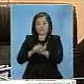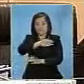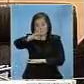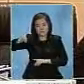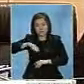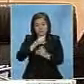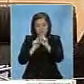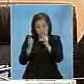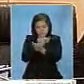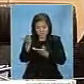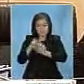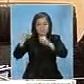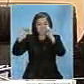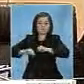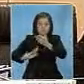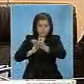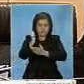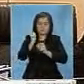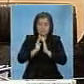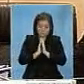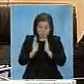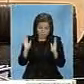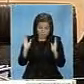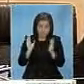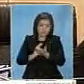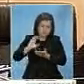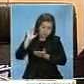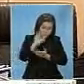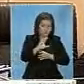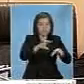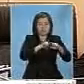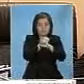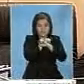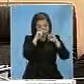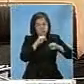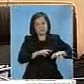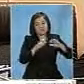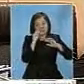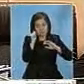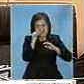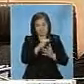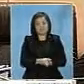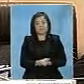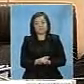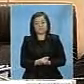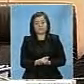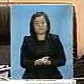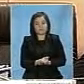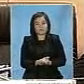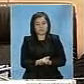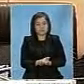เมื่อมีการนำเสนอต่อสภาการดำเนินการตรงนั้นสามารถส่งผลเป็นข้อบวกนะครับใน